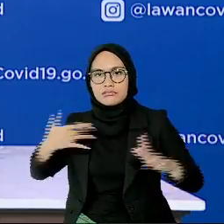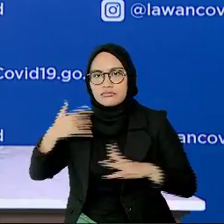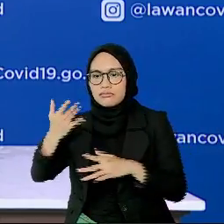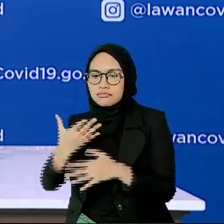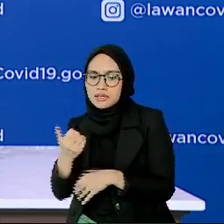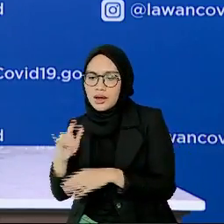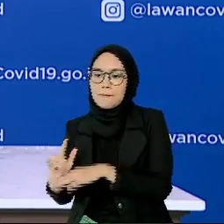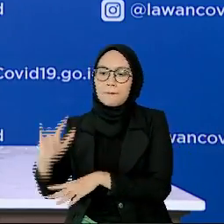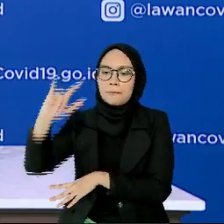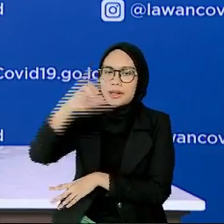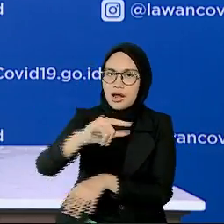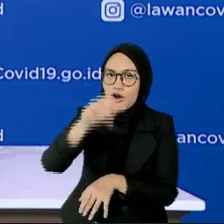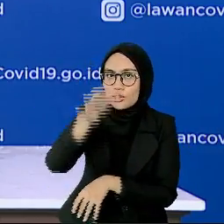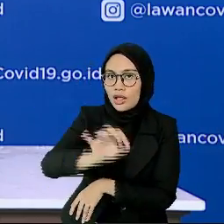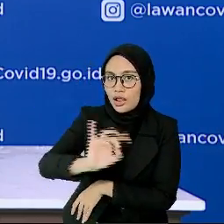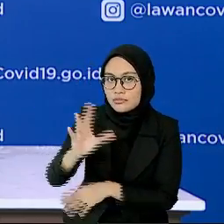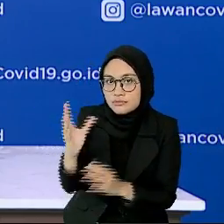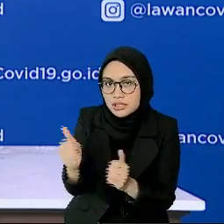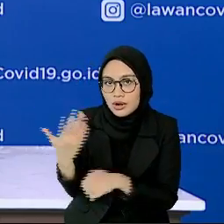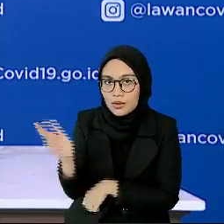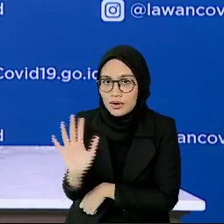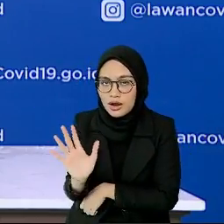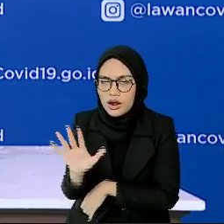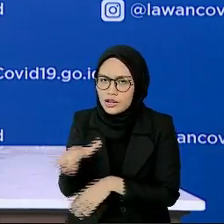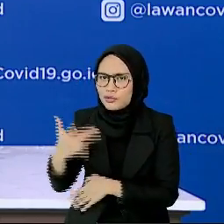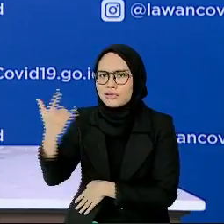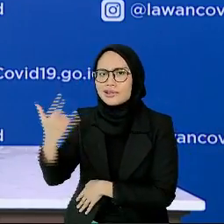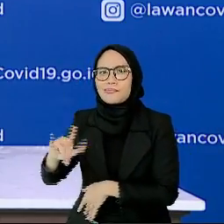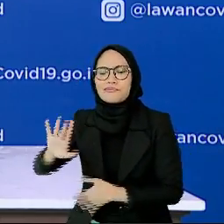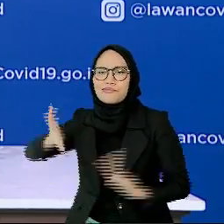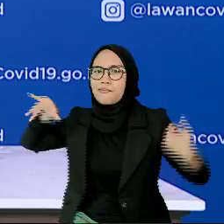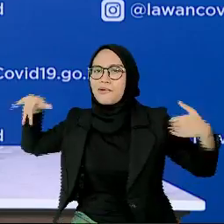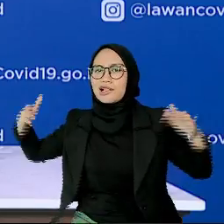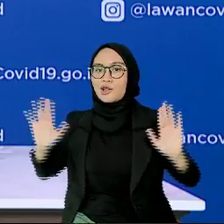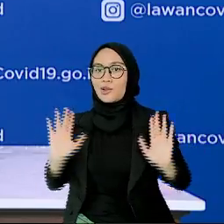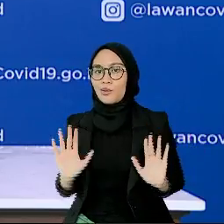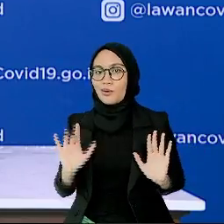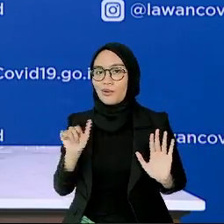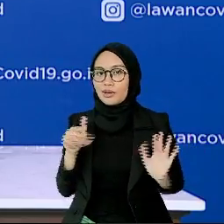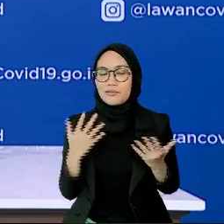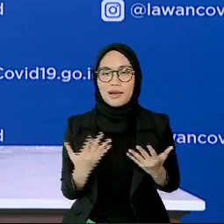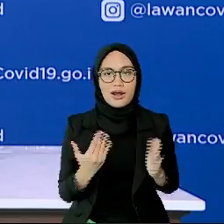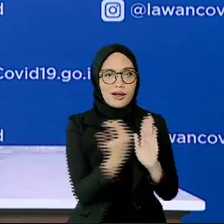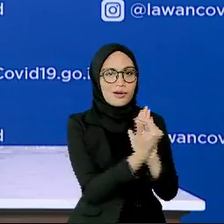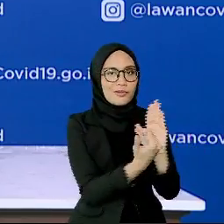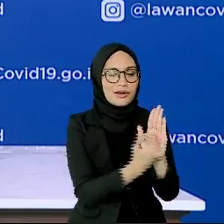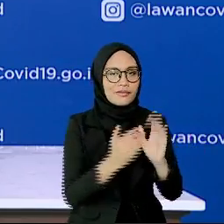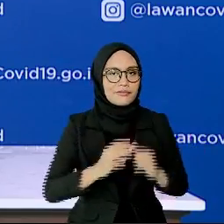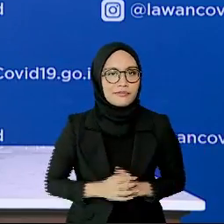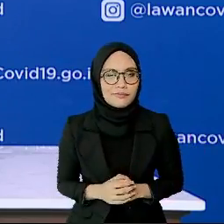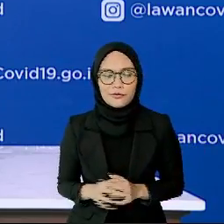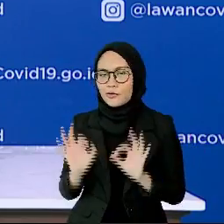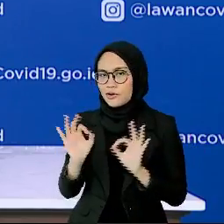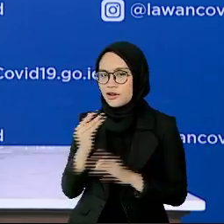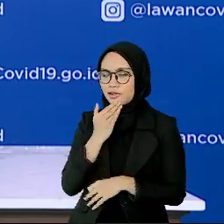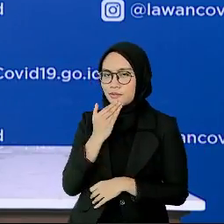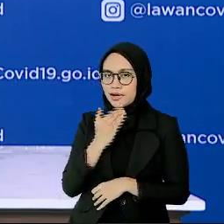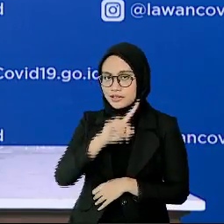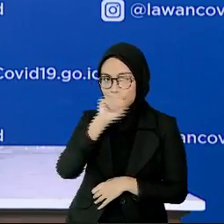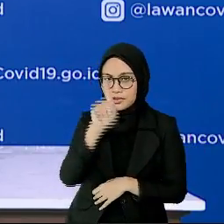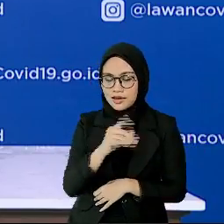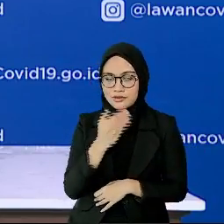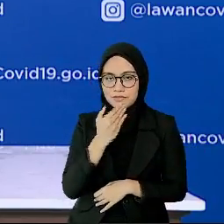supaya mereka tak jalan-jalan ke daerah lain? Baik, terima kasih pada Kyodo News dan